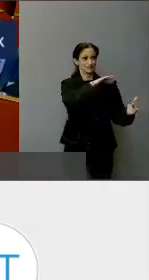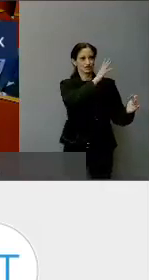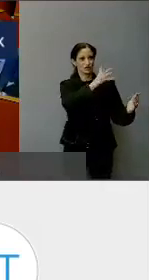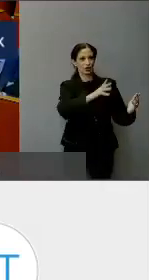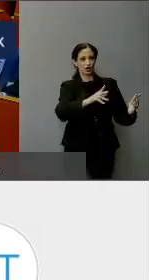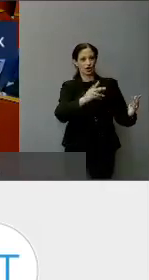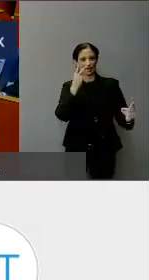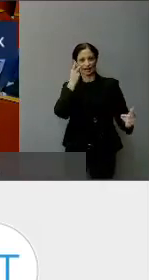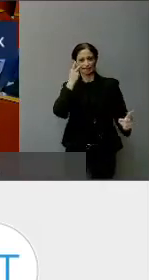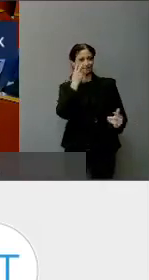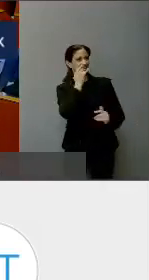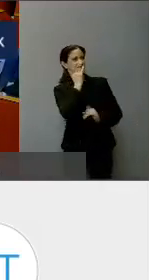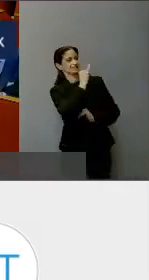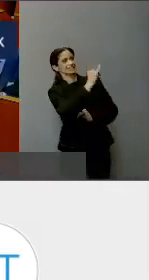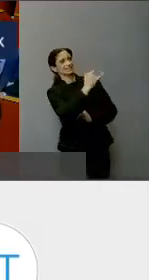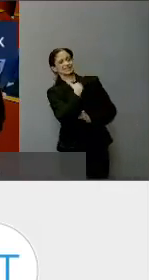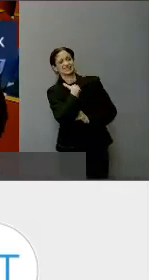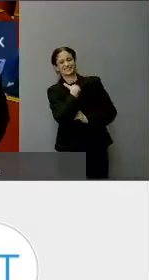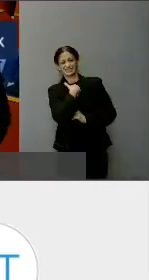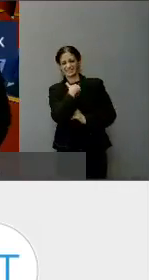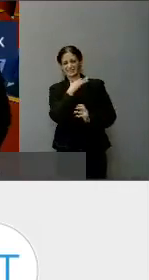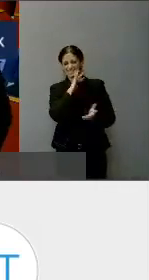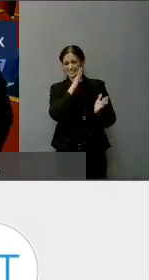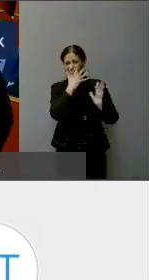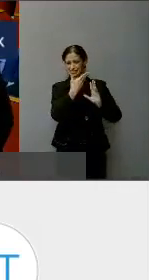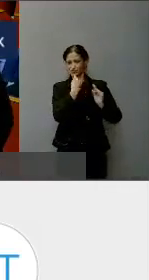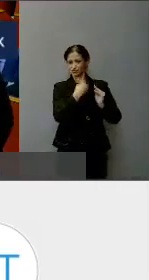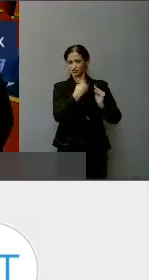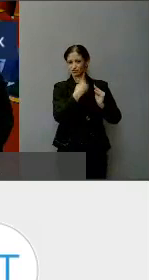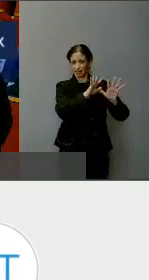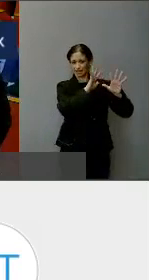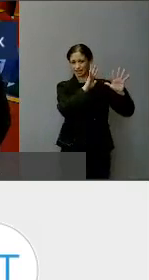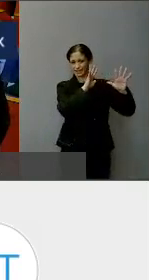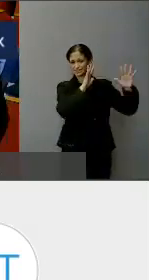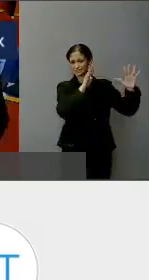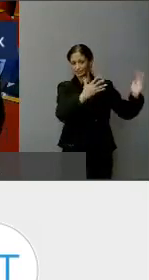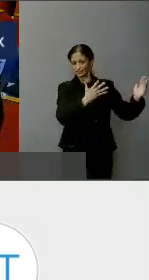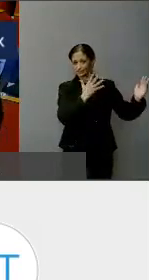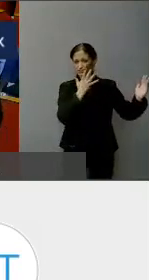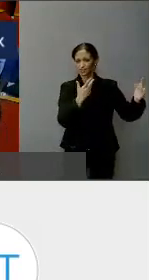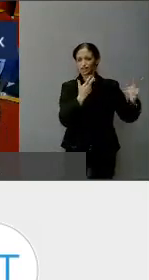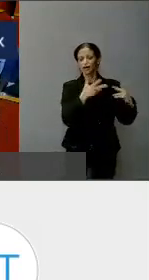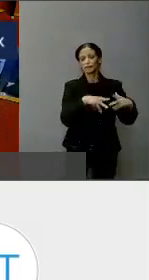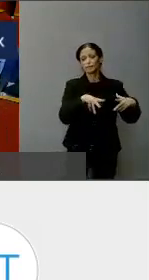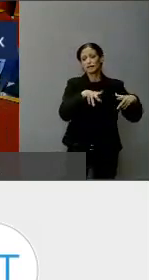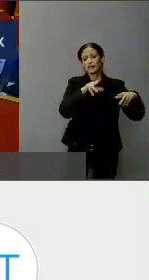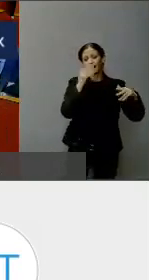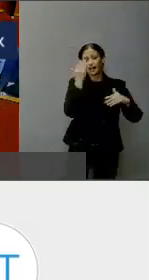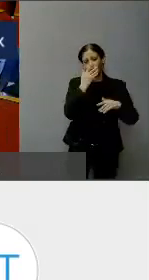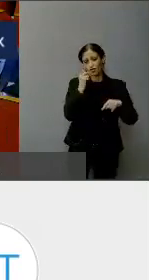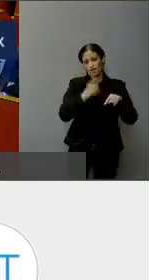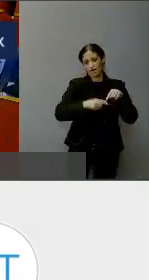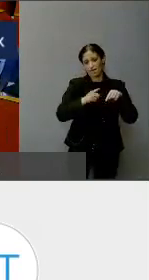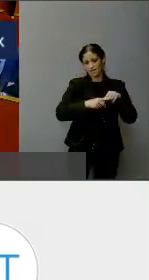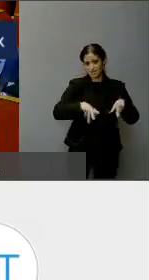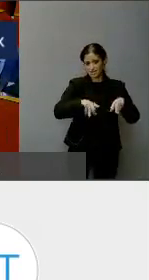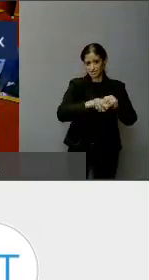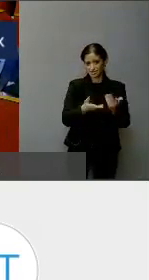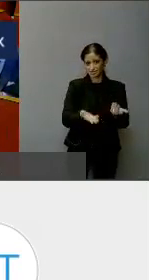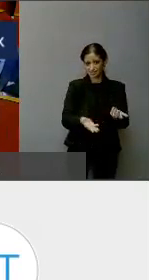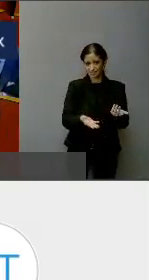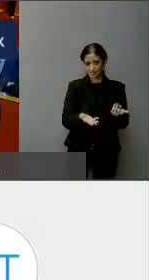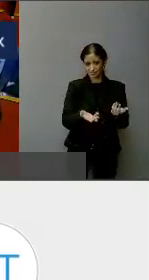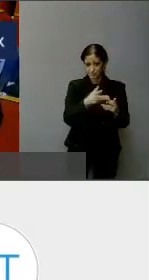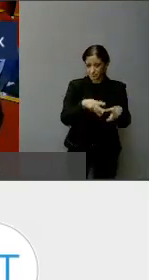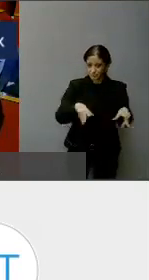ad occhio nudo potrà diventare un ammasso di cemento per non ripetere gli errori fatti precedentemente